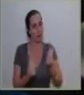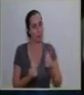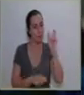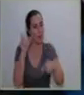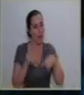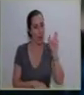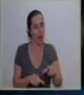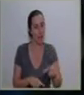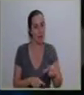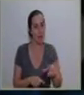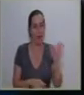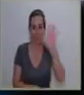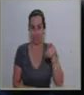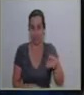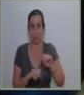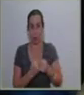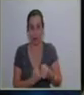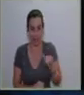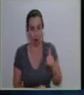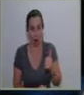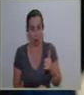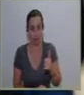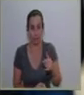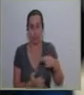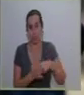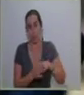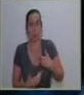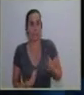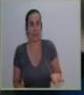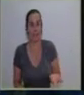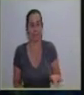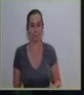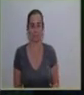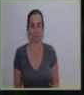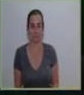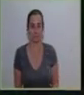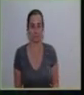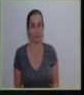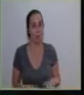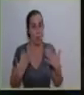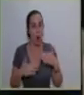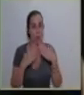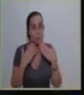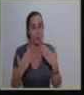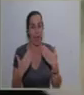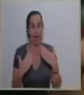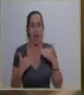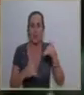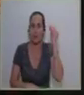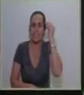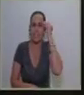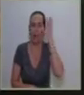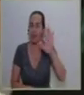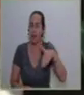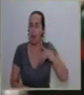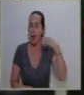אנשים. וואלה, מה? הטלוויזיה הזאת מקולקלת, נכון? כן. שיפוצניקית. אה, וואו, תודה. לא, עכשיו נזכרתי, אני